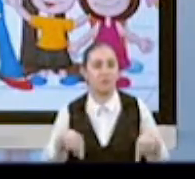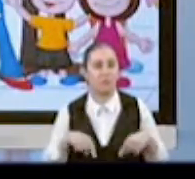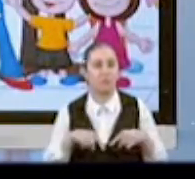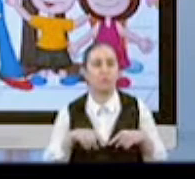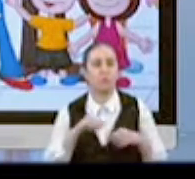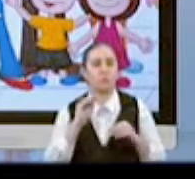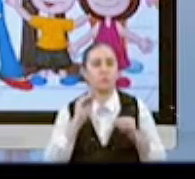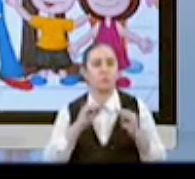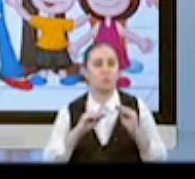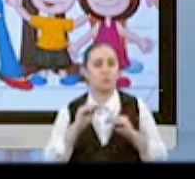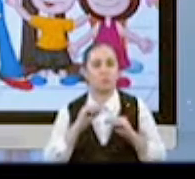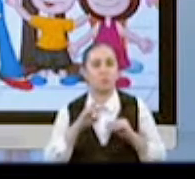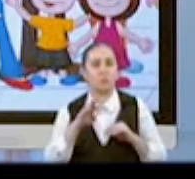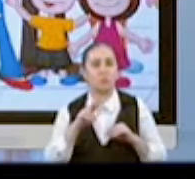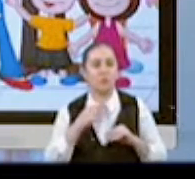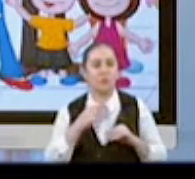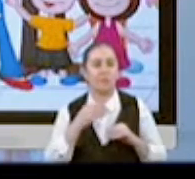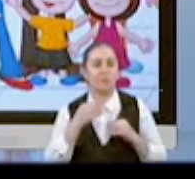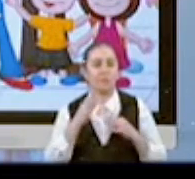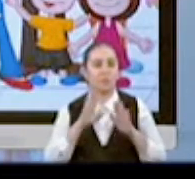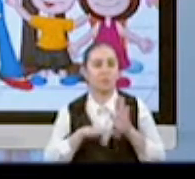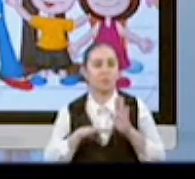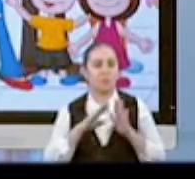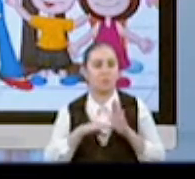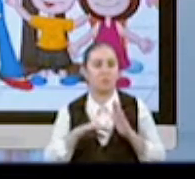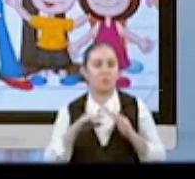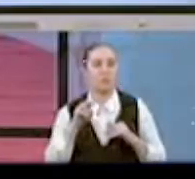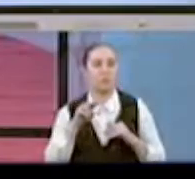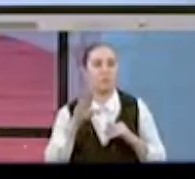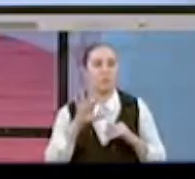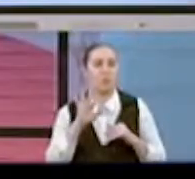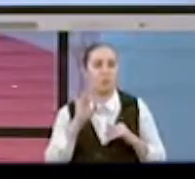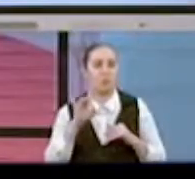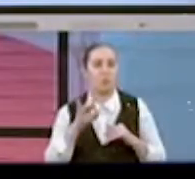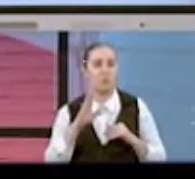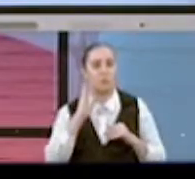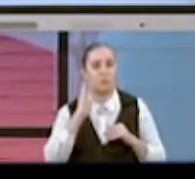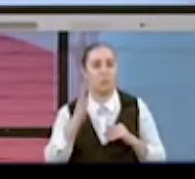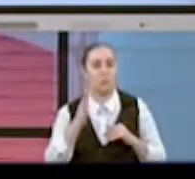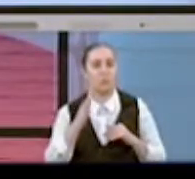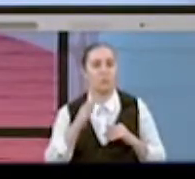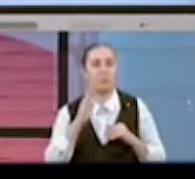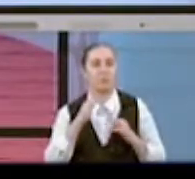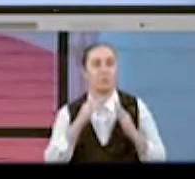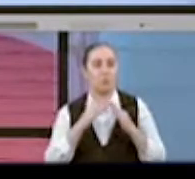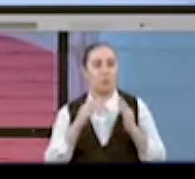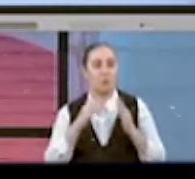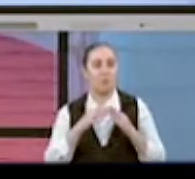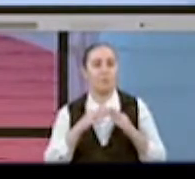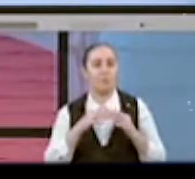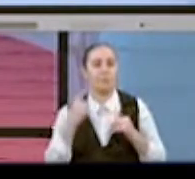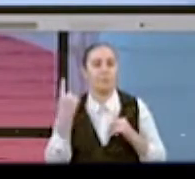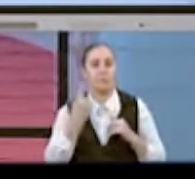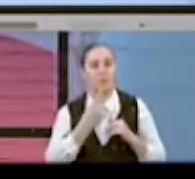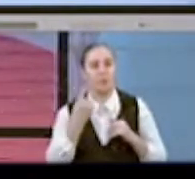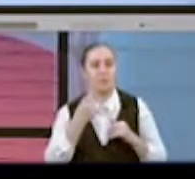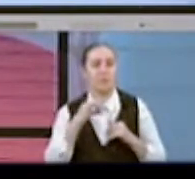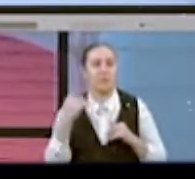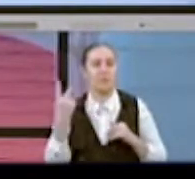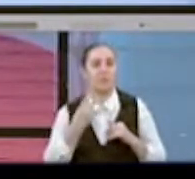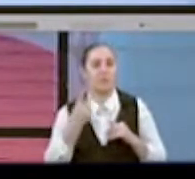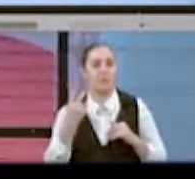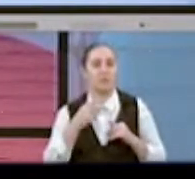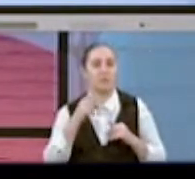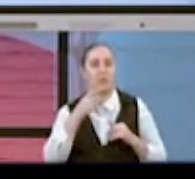ковре устрою я просторный двор. Будет в доме первый и